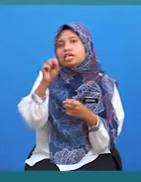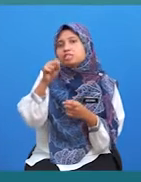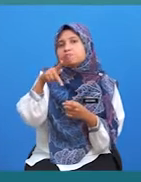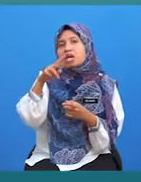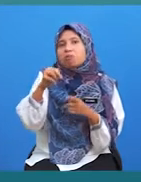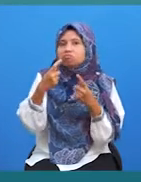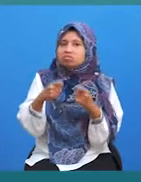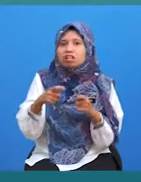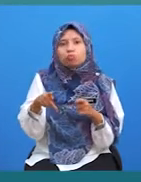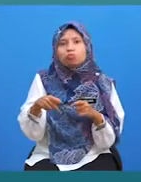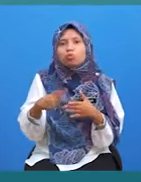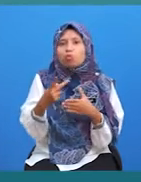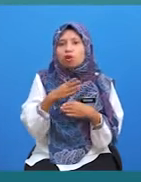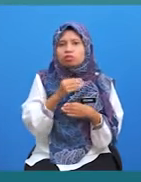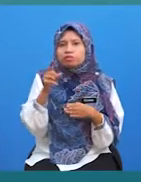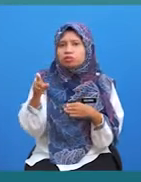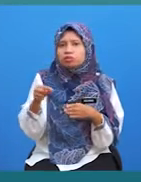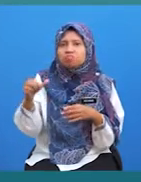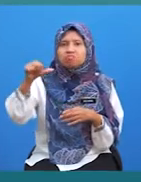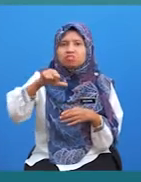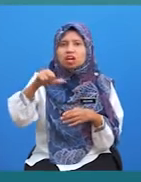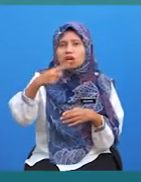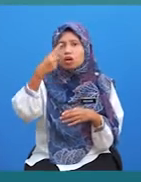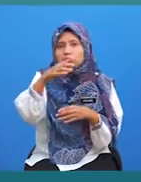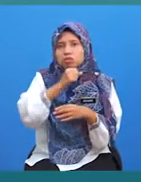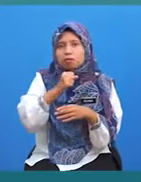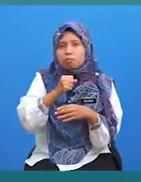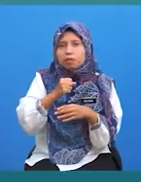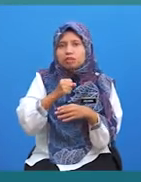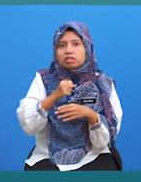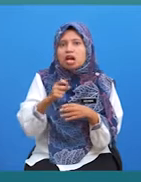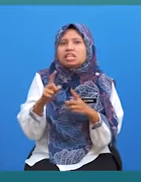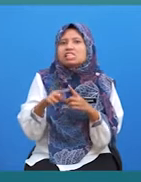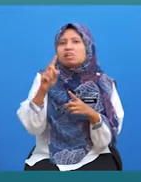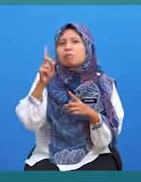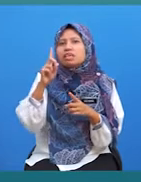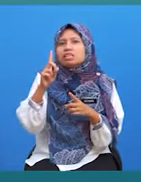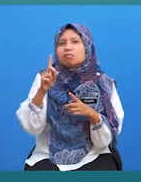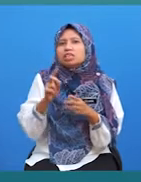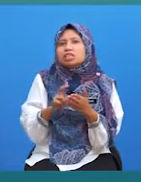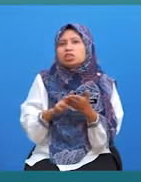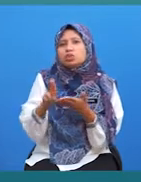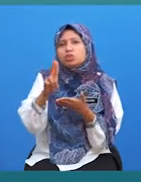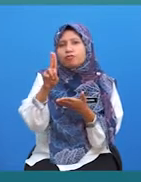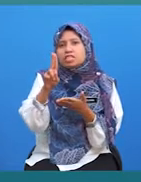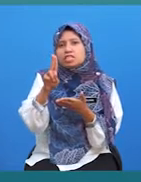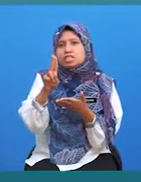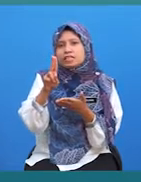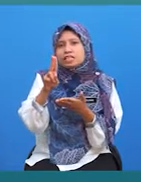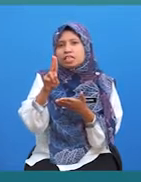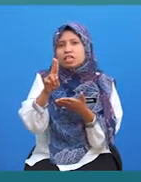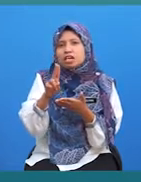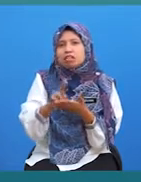keluar dan dia gagal mendapat tawaran ke mana-mana institusi pengajian